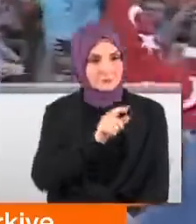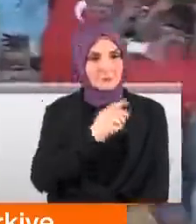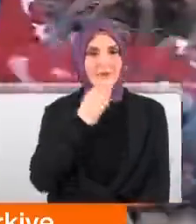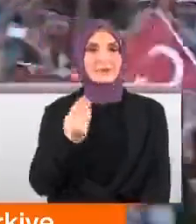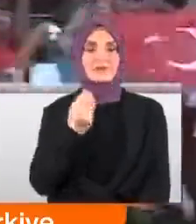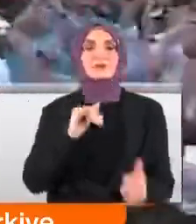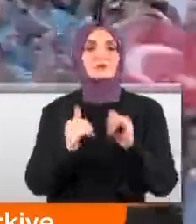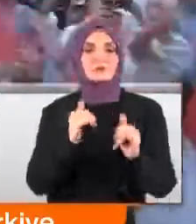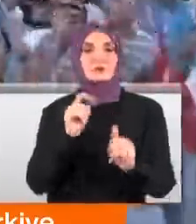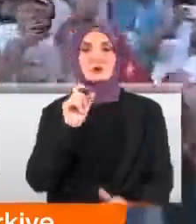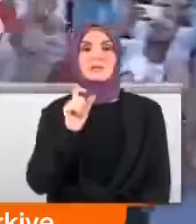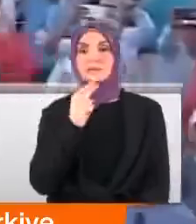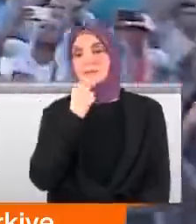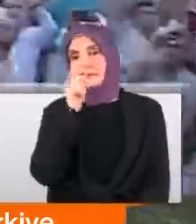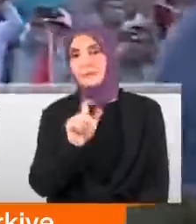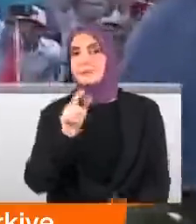Cansın Yılmaz Yaşar da listede.